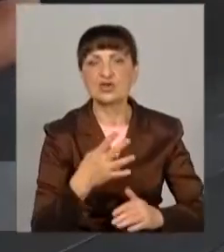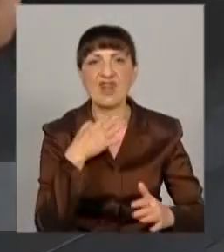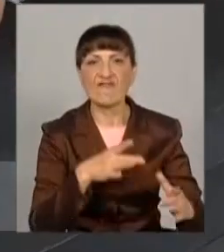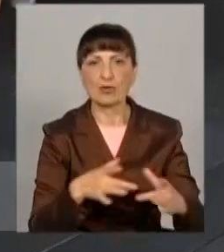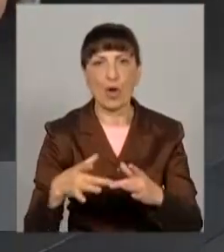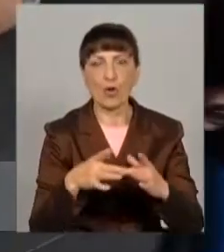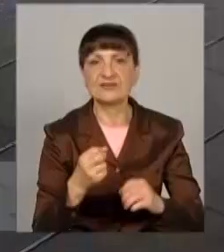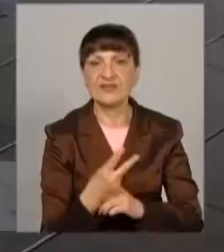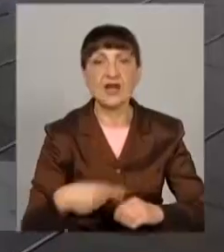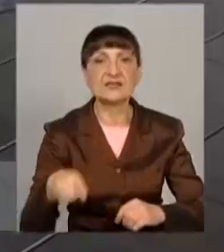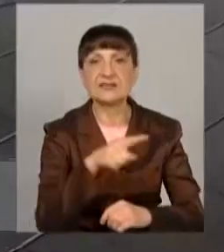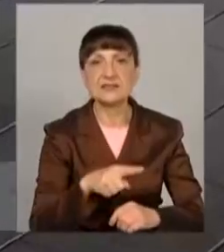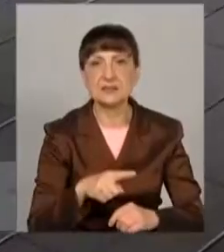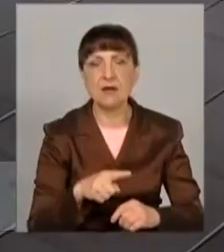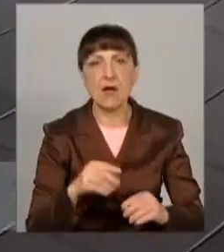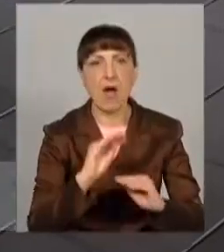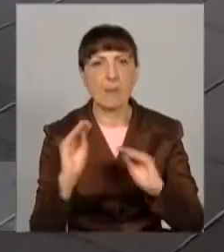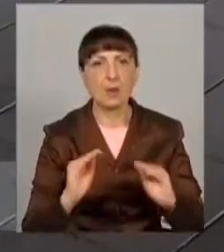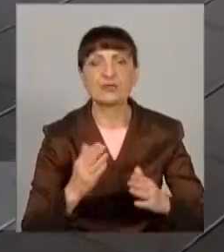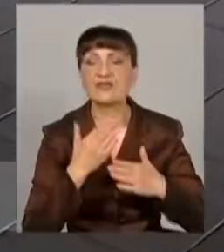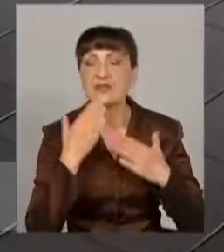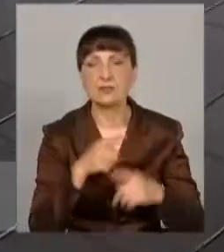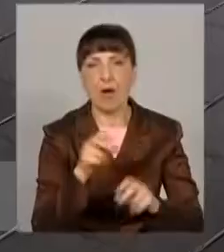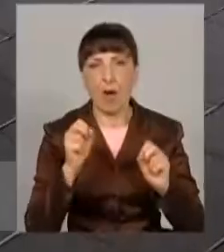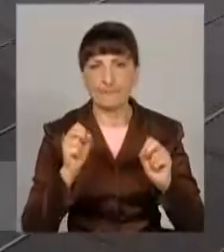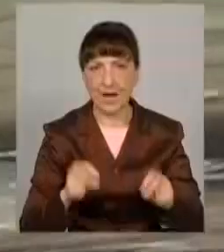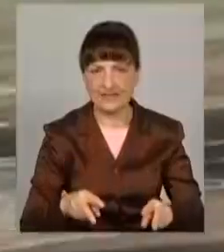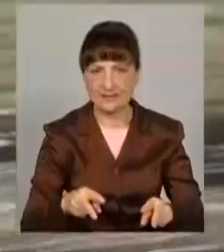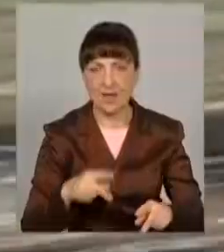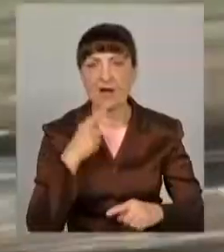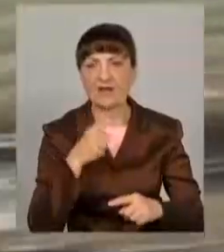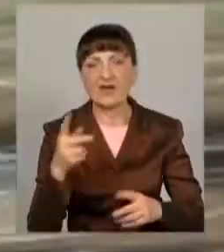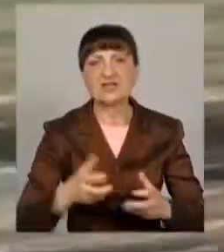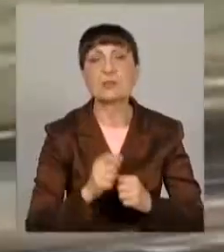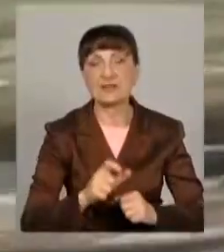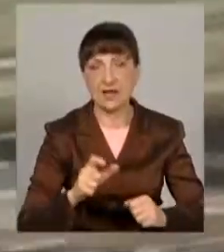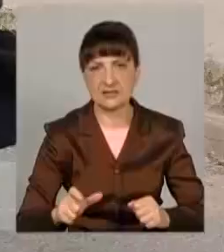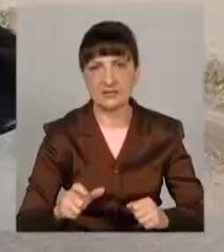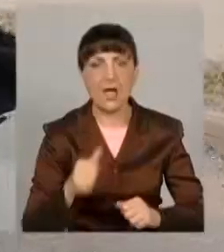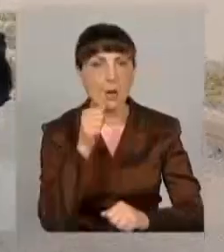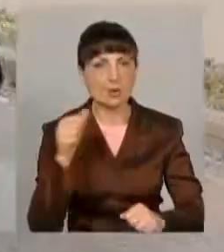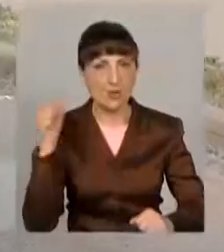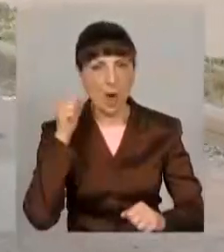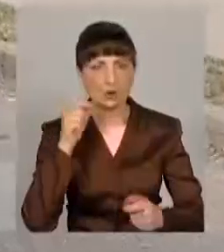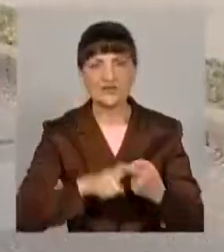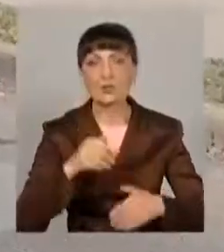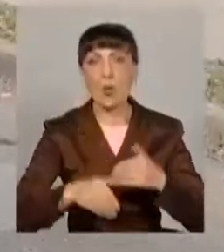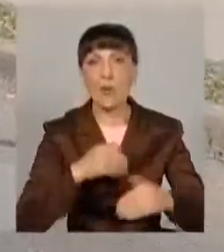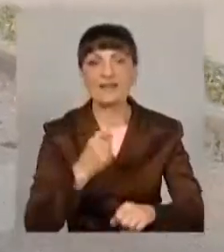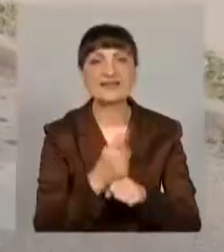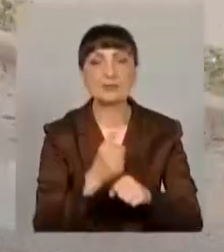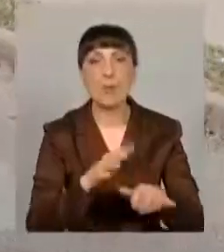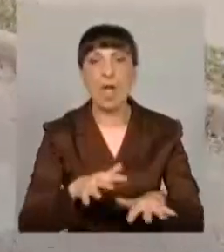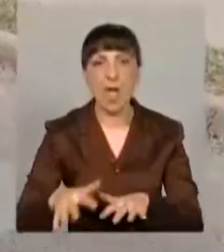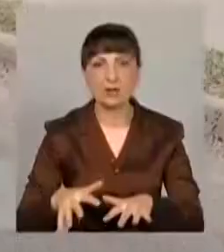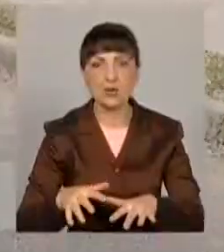водоема, 12 из которых не оборудованы и представляют опасность, отмечают спасатели. К слову, в прошлом году за купание в запрещенных